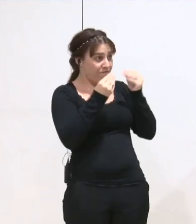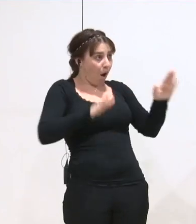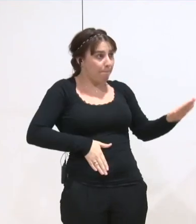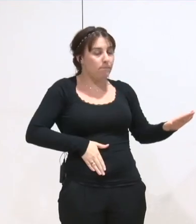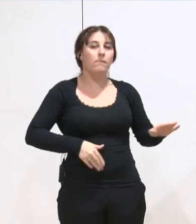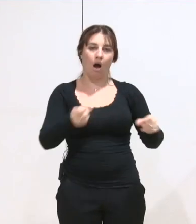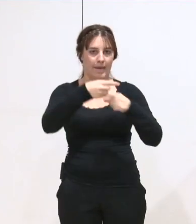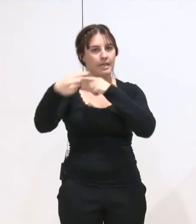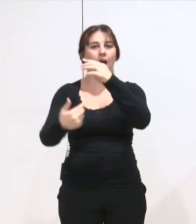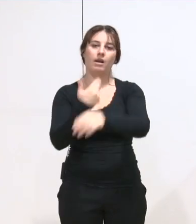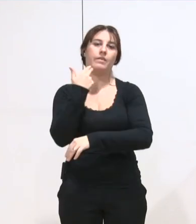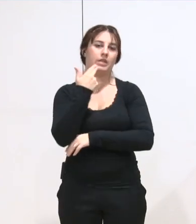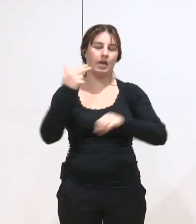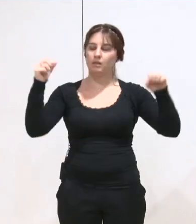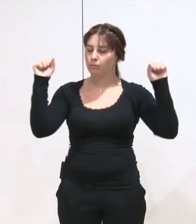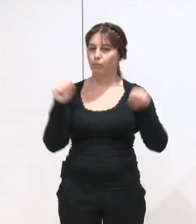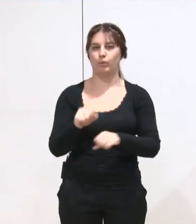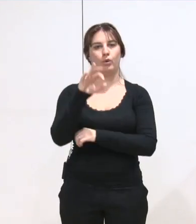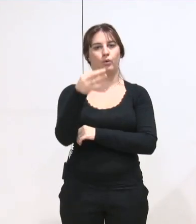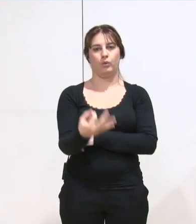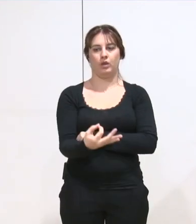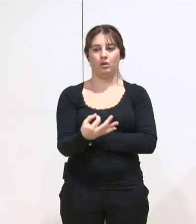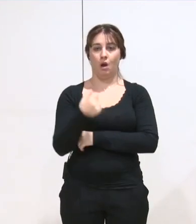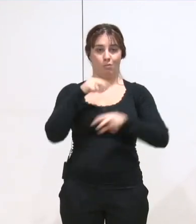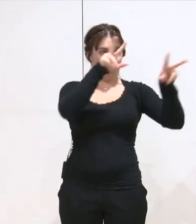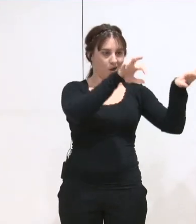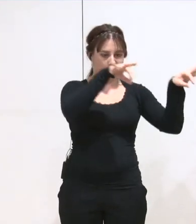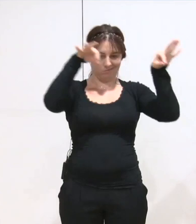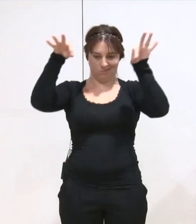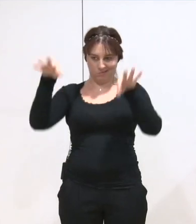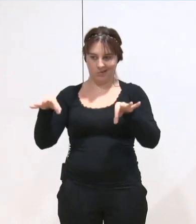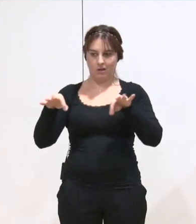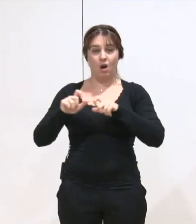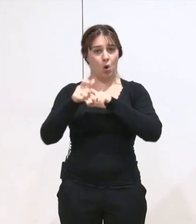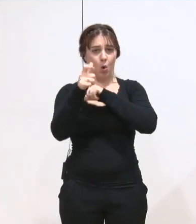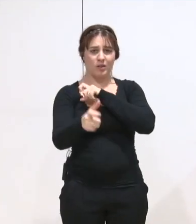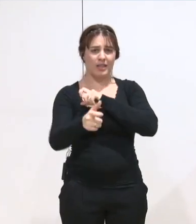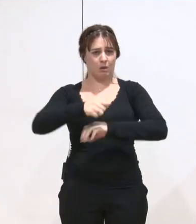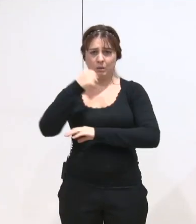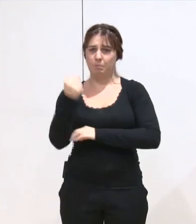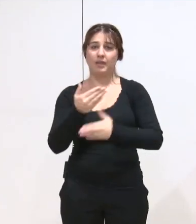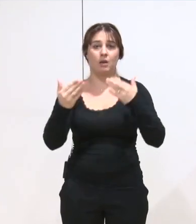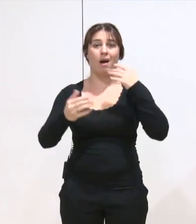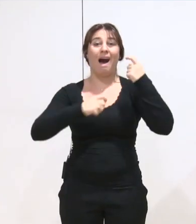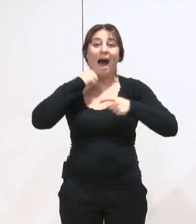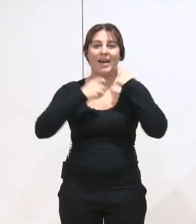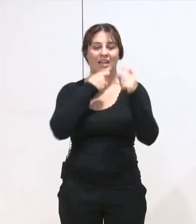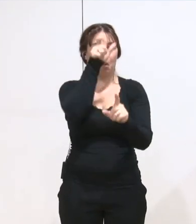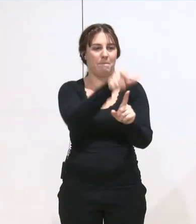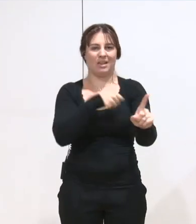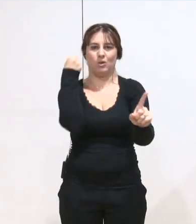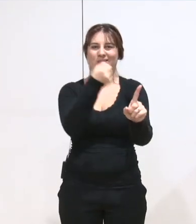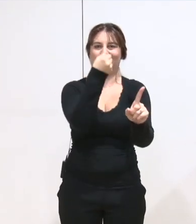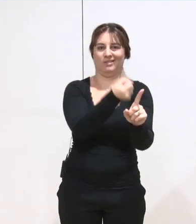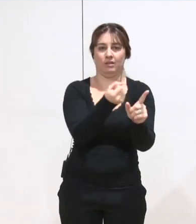est efficace et, je cite, « l'impact le plus significatif concerne les agressions contre les personnes